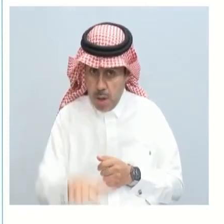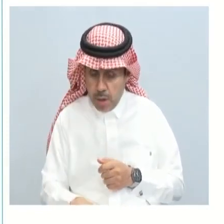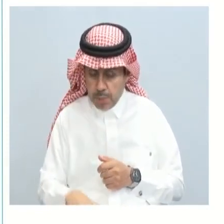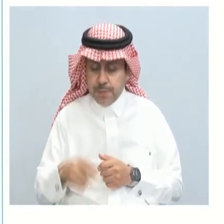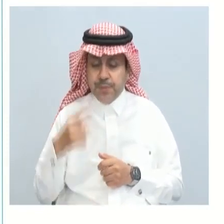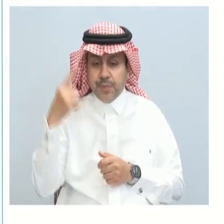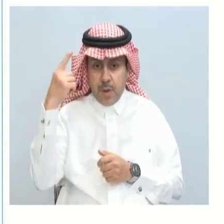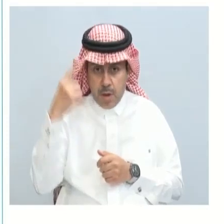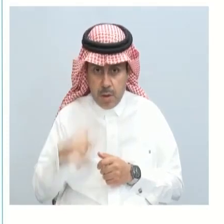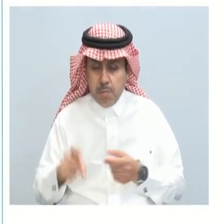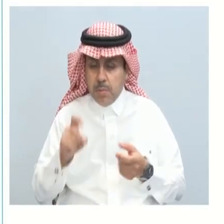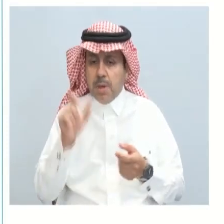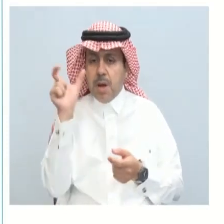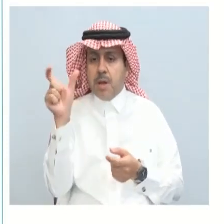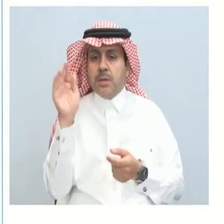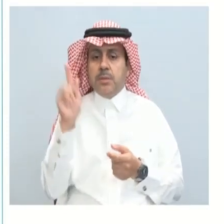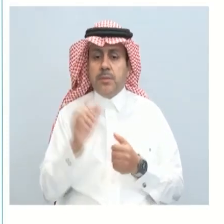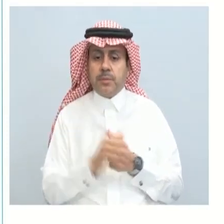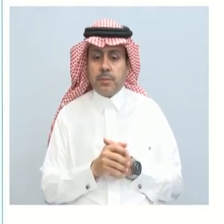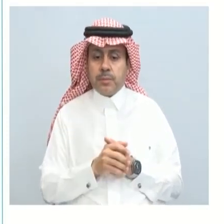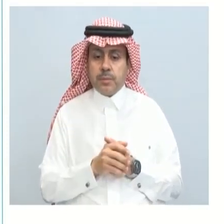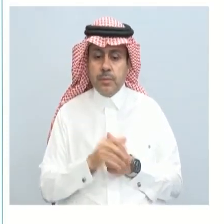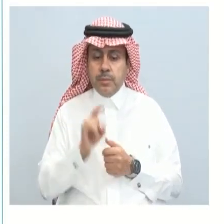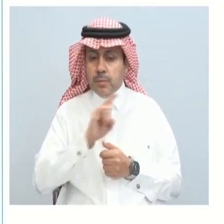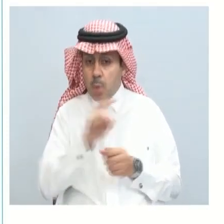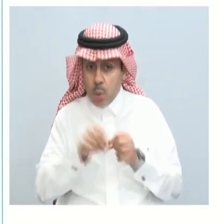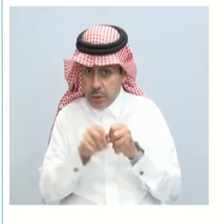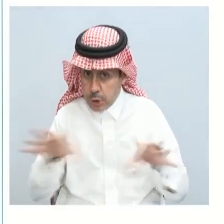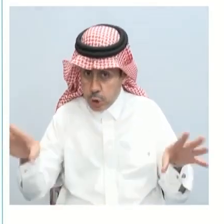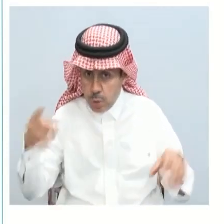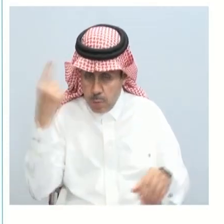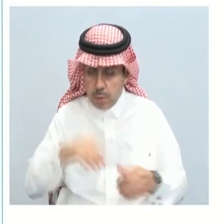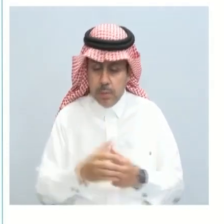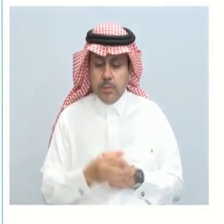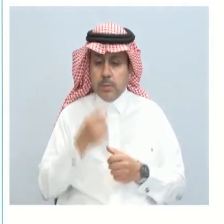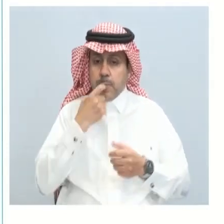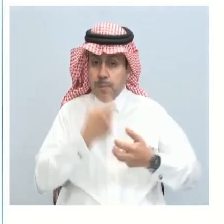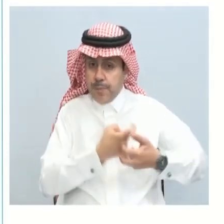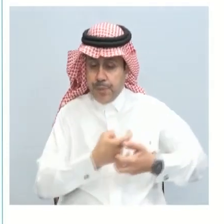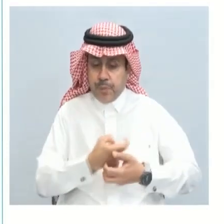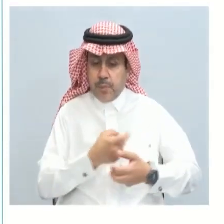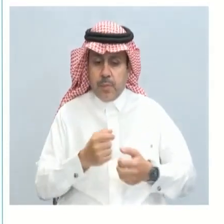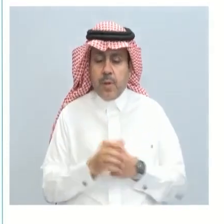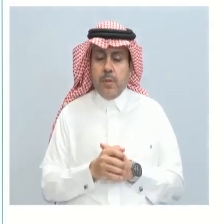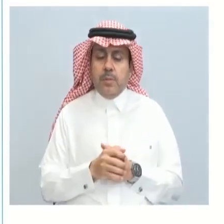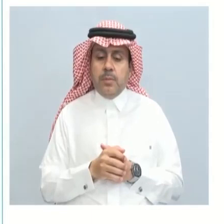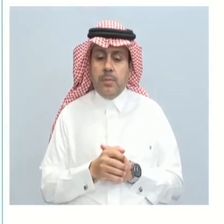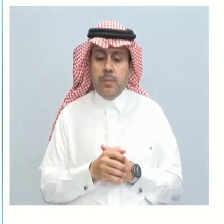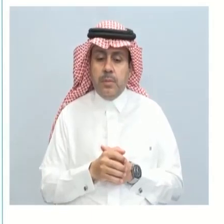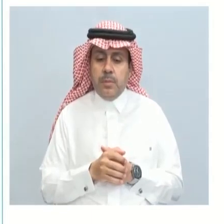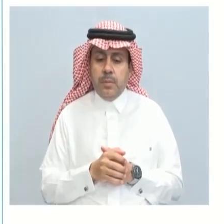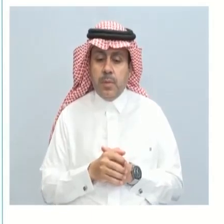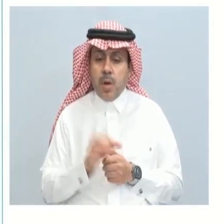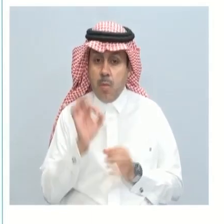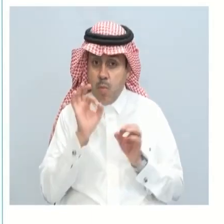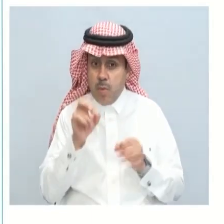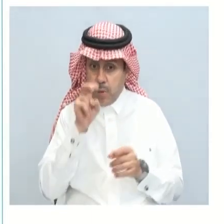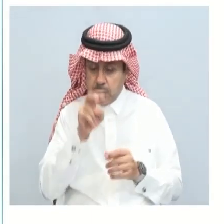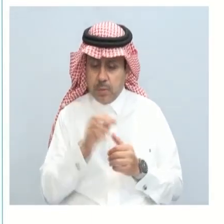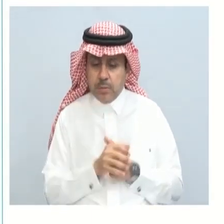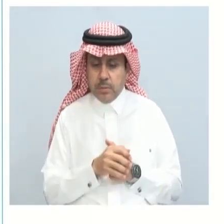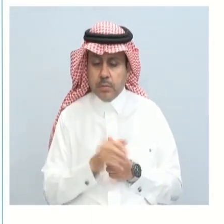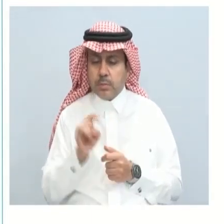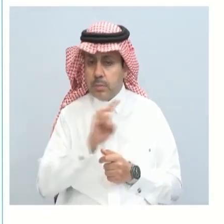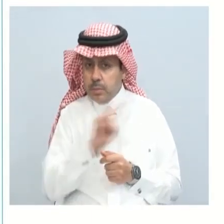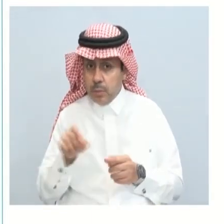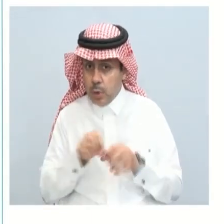من النسب ولا تنتشر الحرمه لغير الرضيع ركزوا معي في هنا في هذه النقطه لا